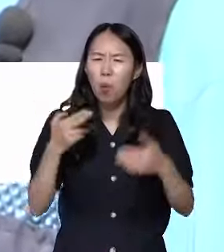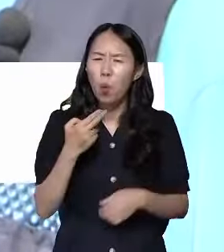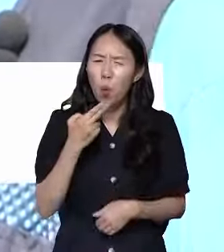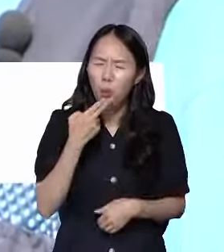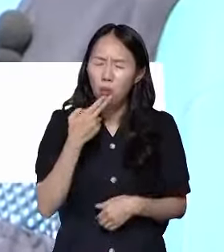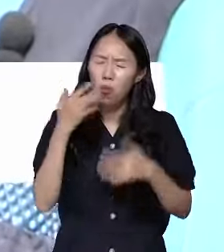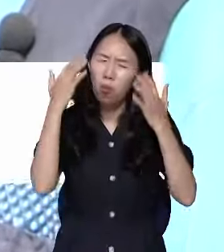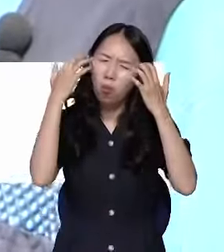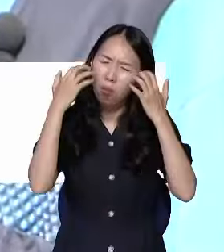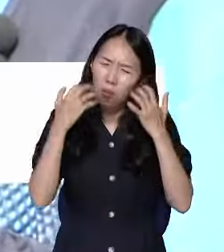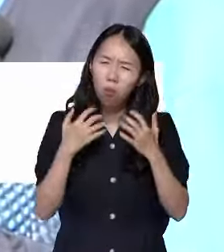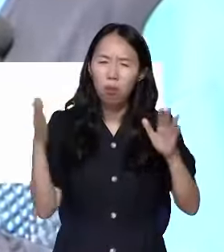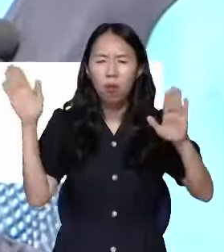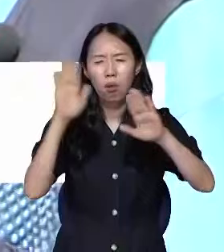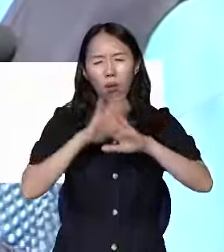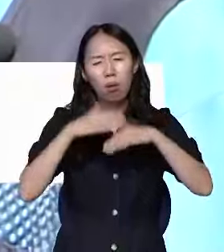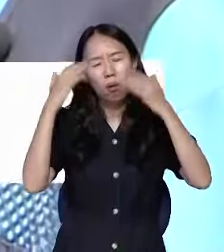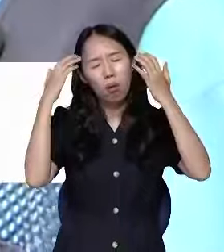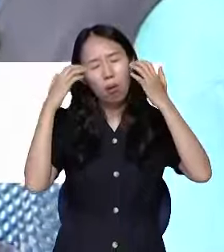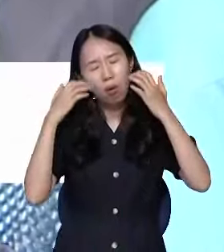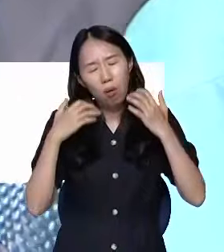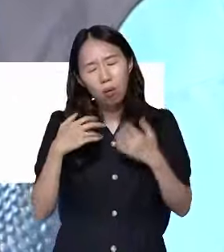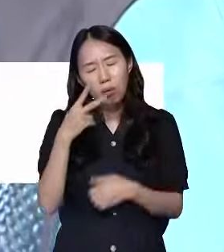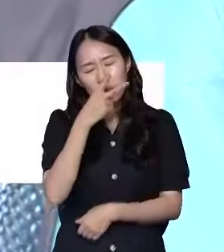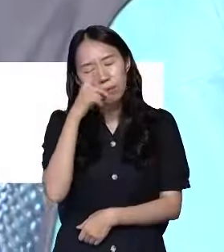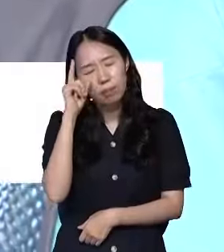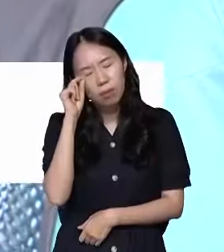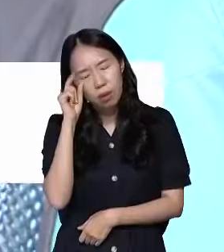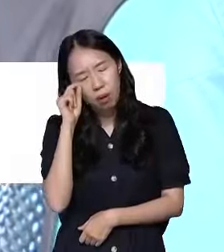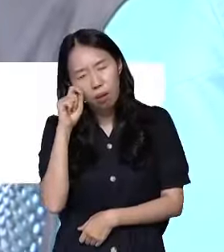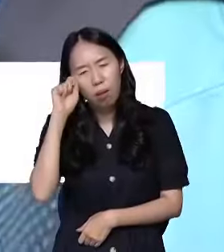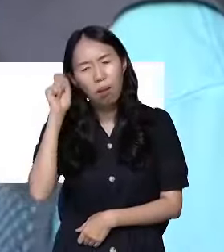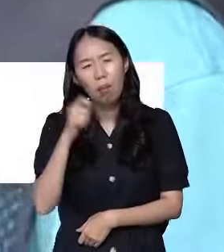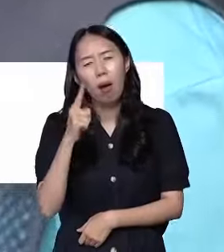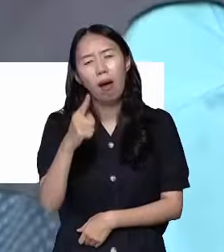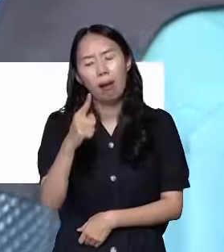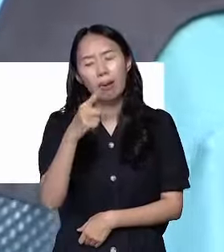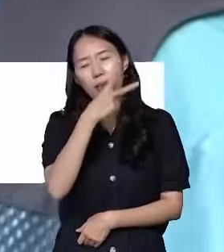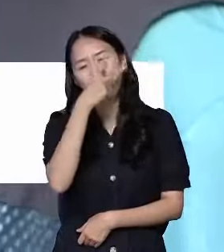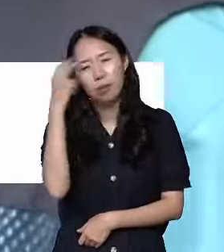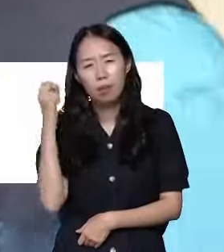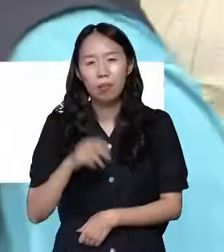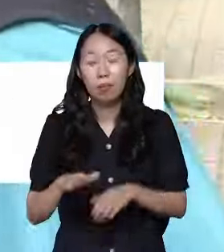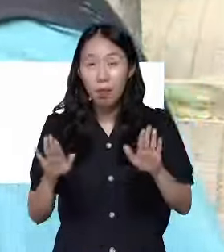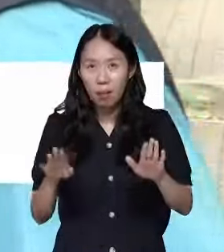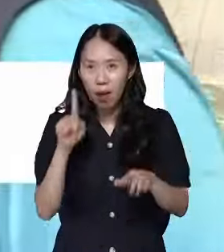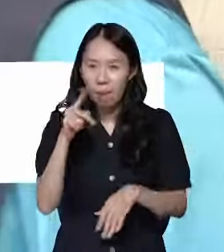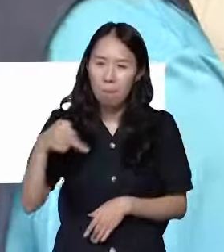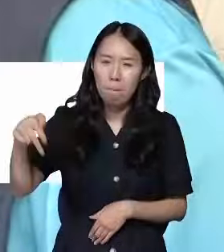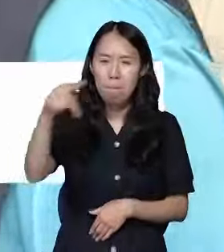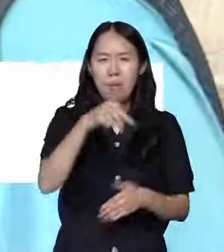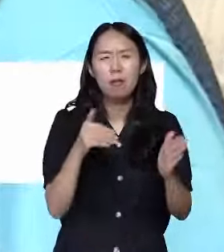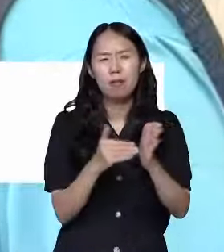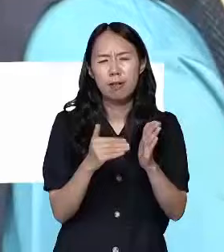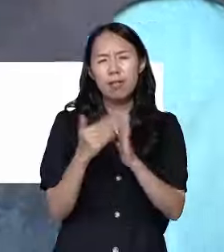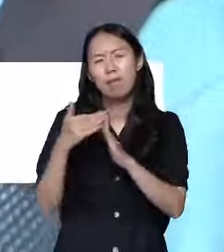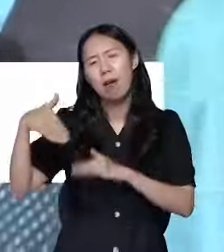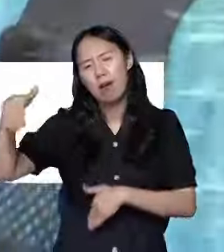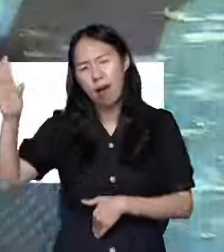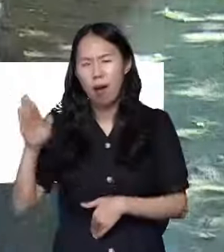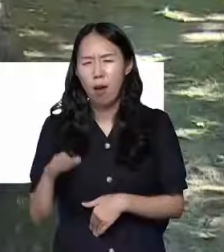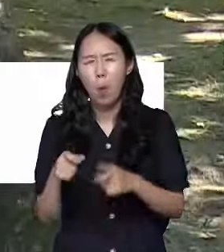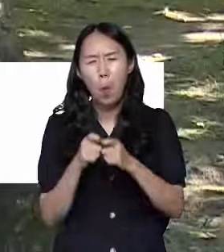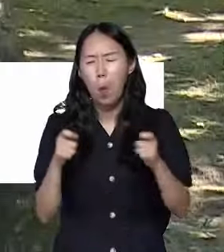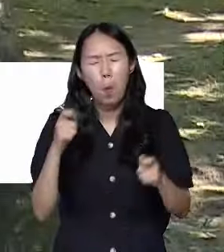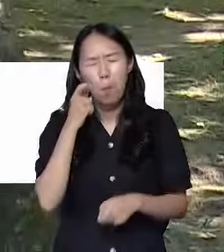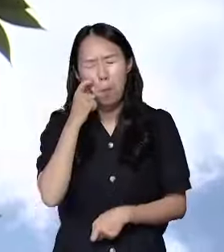어저께 밤에도 무지 더웠고 어저께 새벽 1시에 잤대요. 여기 우리 한 바퀴 왔다고 또 들어가요. 어리면 안